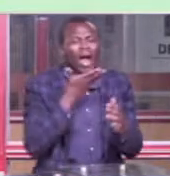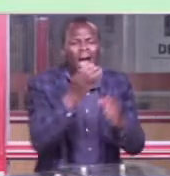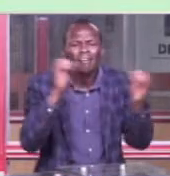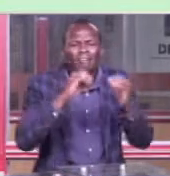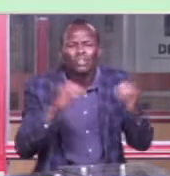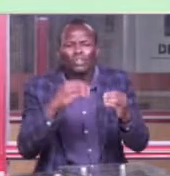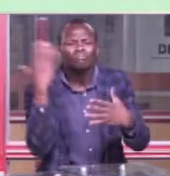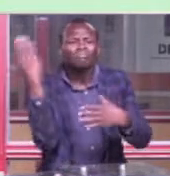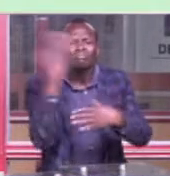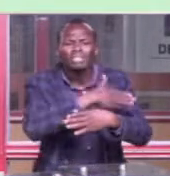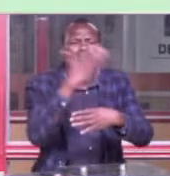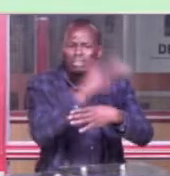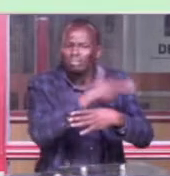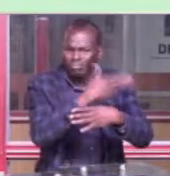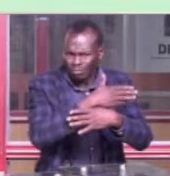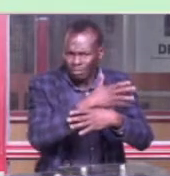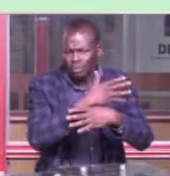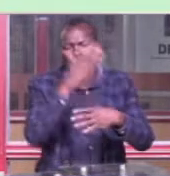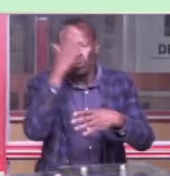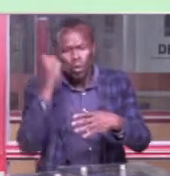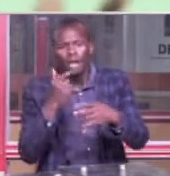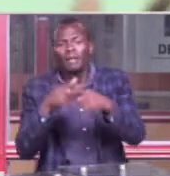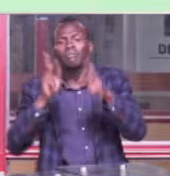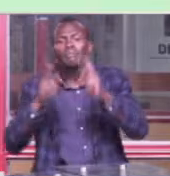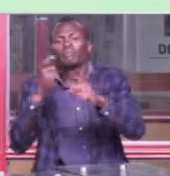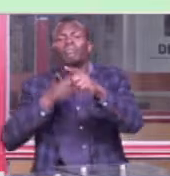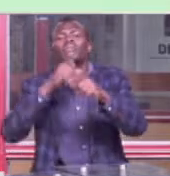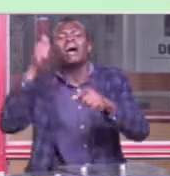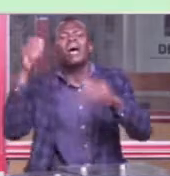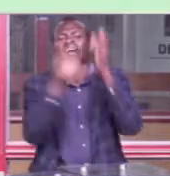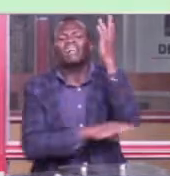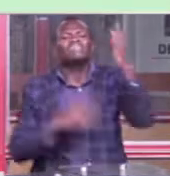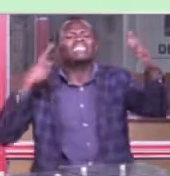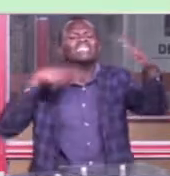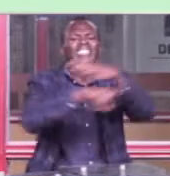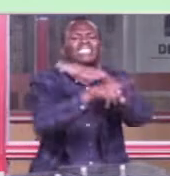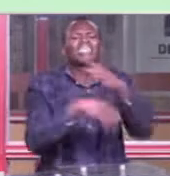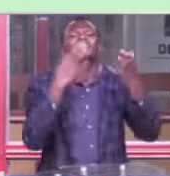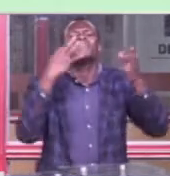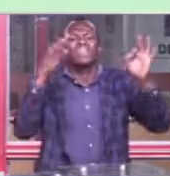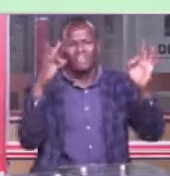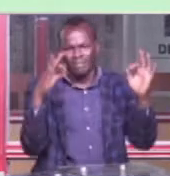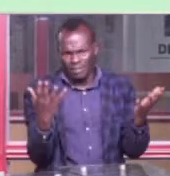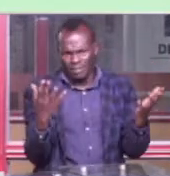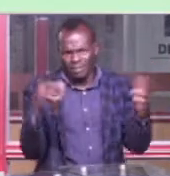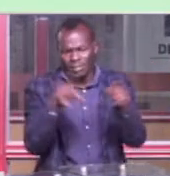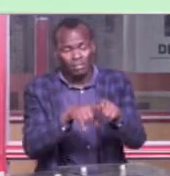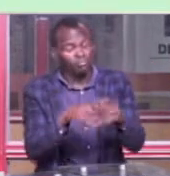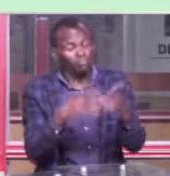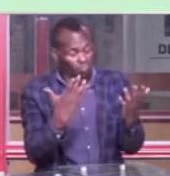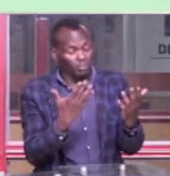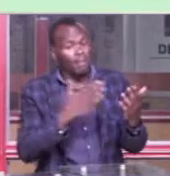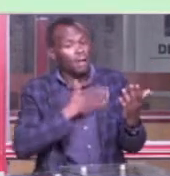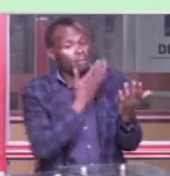It becomes very challenging because you don't know who is going to cross in at any point. And so my appeal to